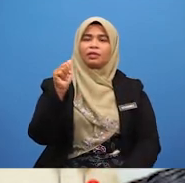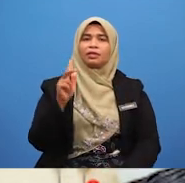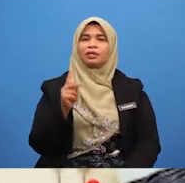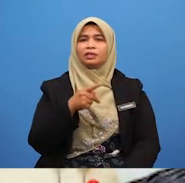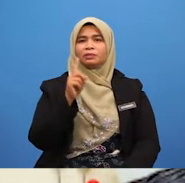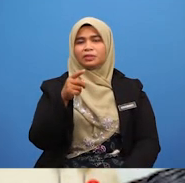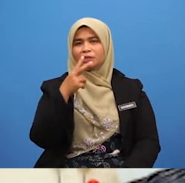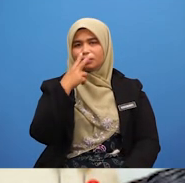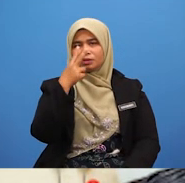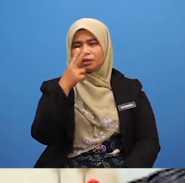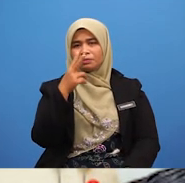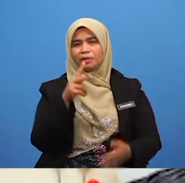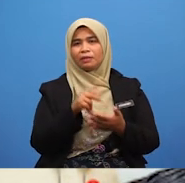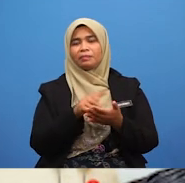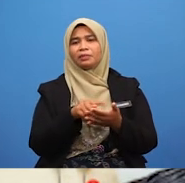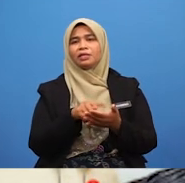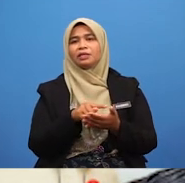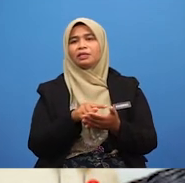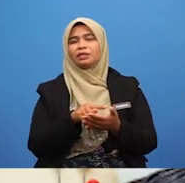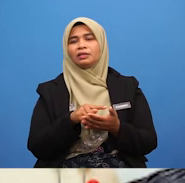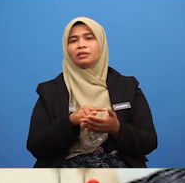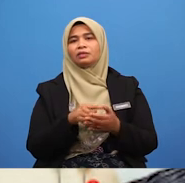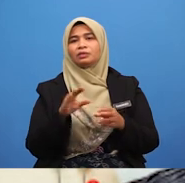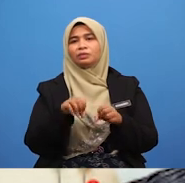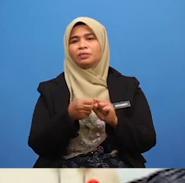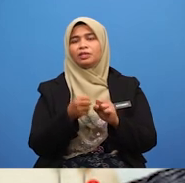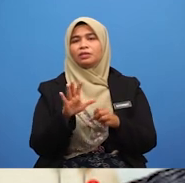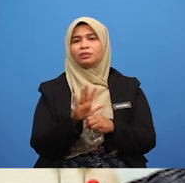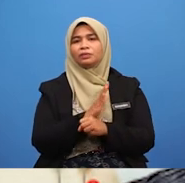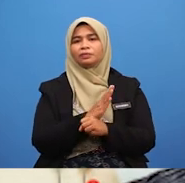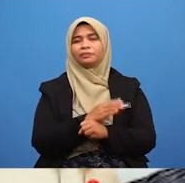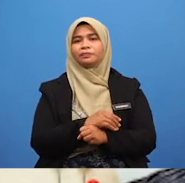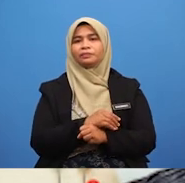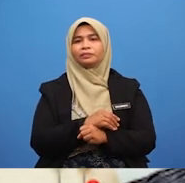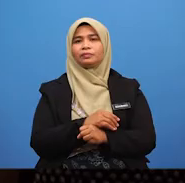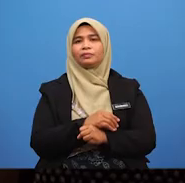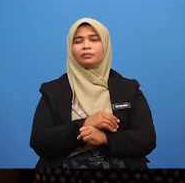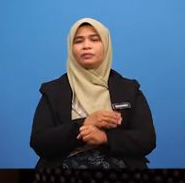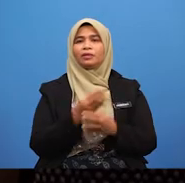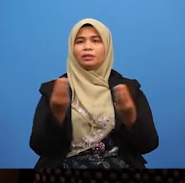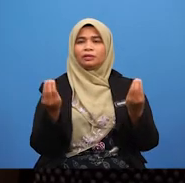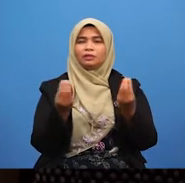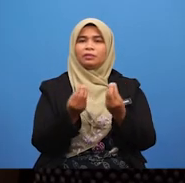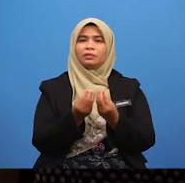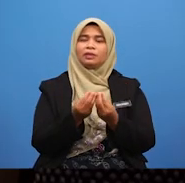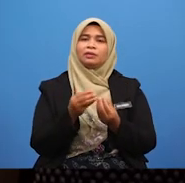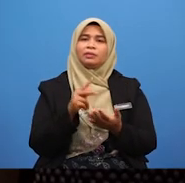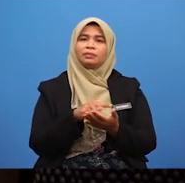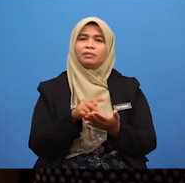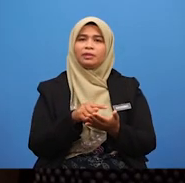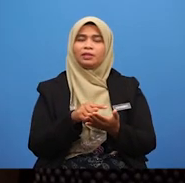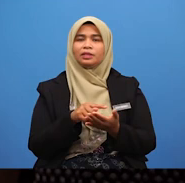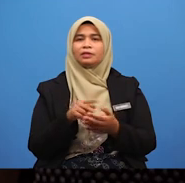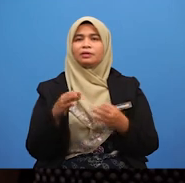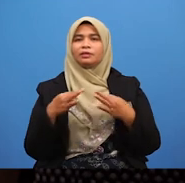membuat semakan bilangan fabrik supaya mencukupi. Okey, jumlah bilangan fabrik